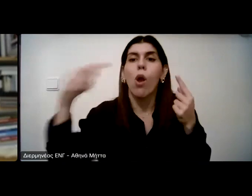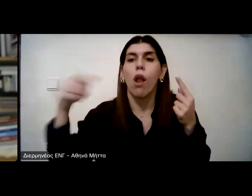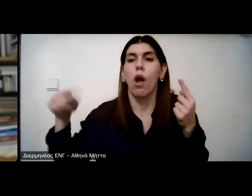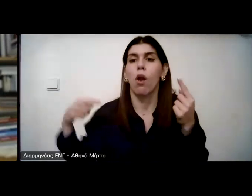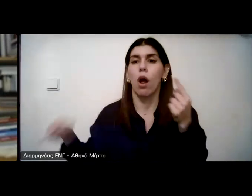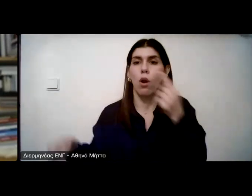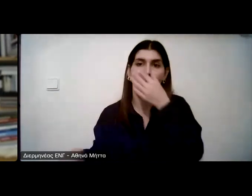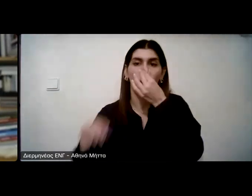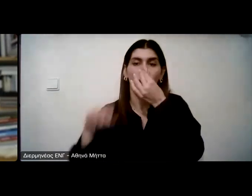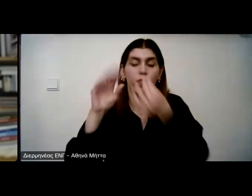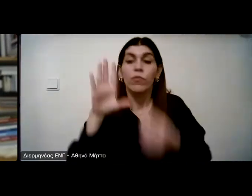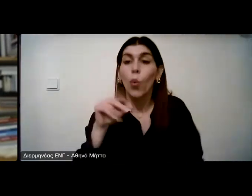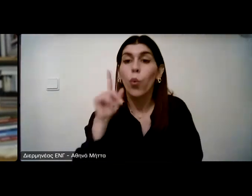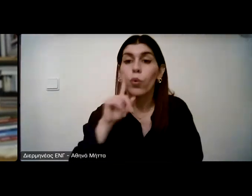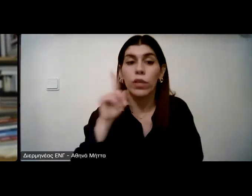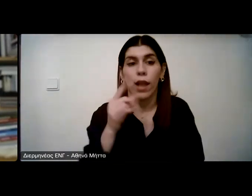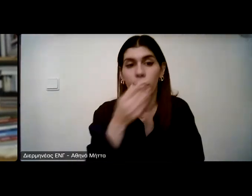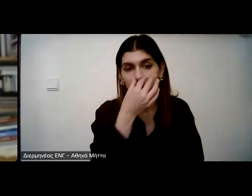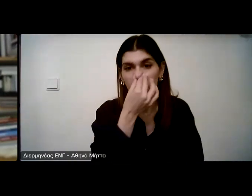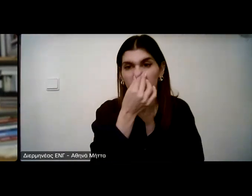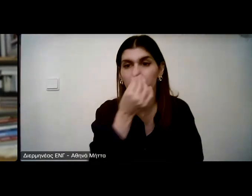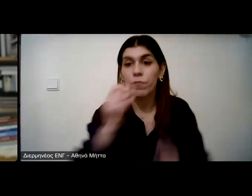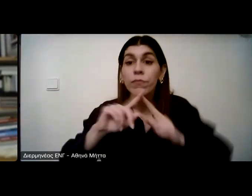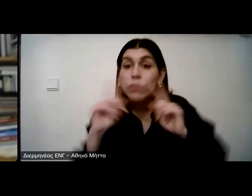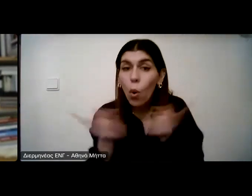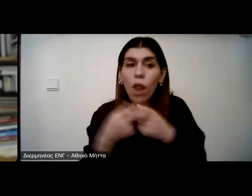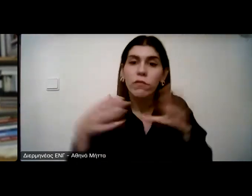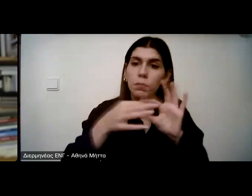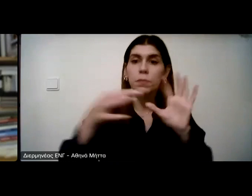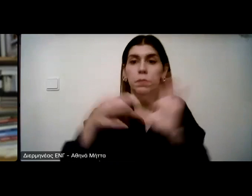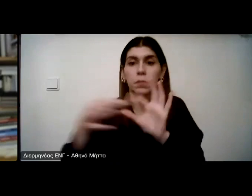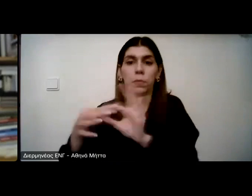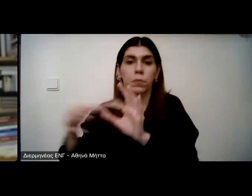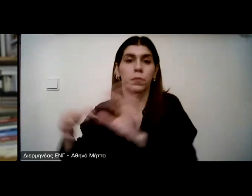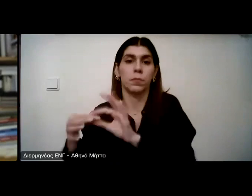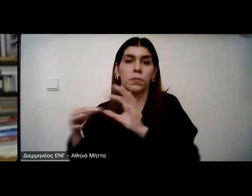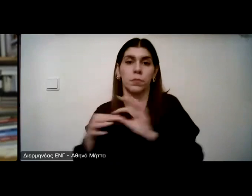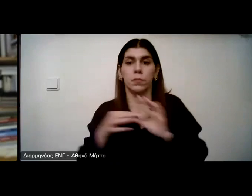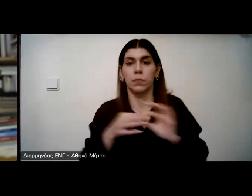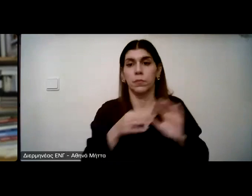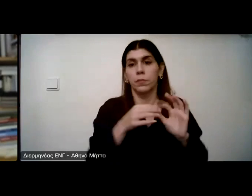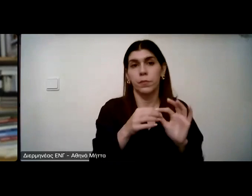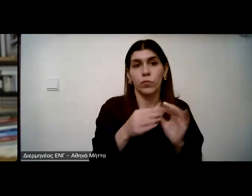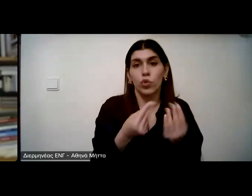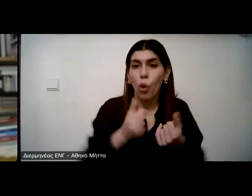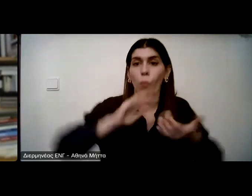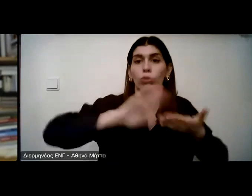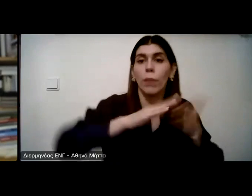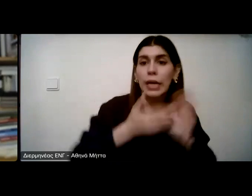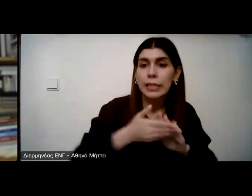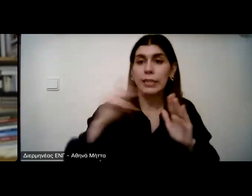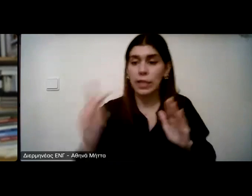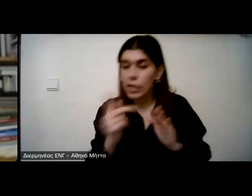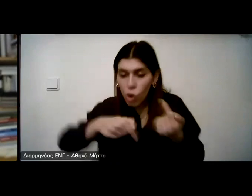των ορατοτήτων, οι οποίες συνδέονται και γιώνονται σε διαφορετικές κοινότητες πρακτικής. Άρα πολλές